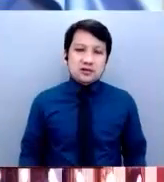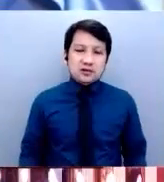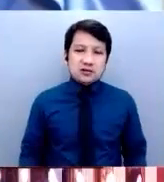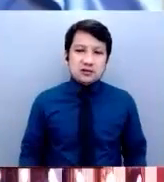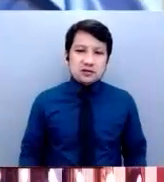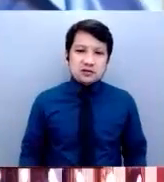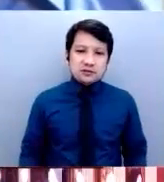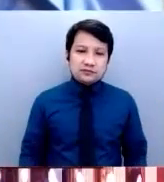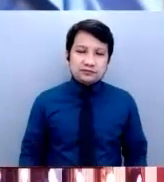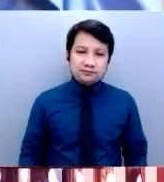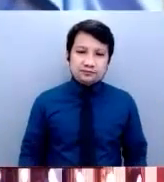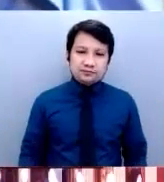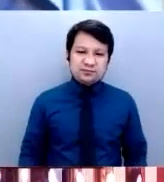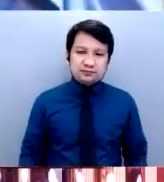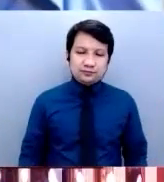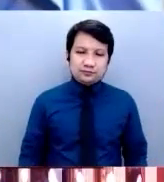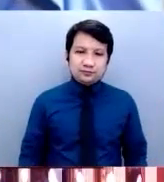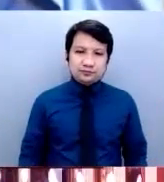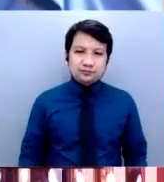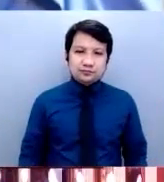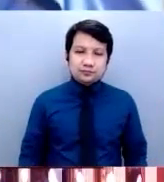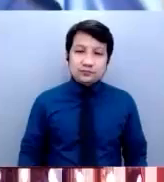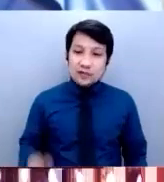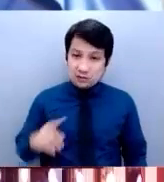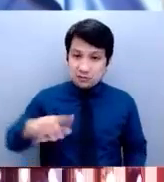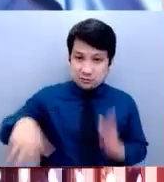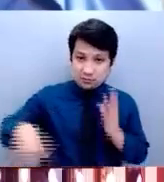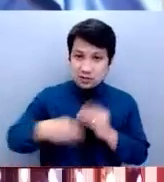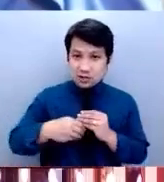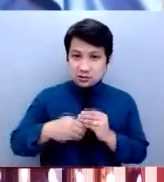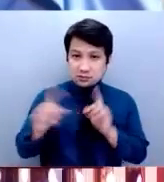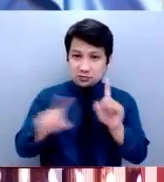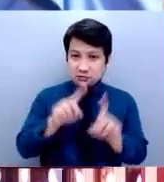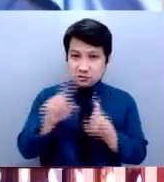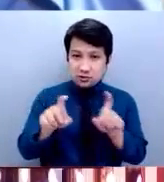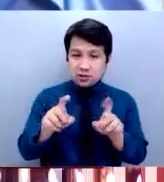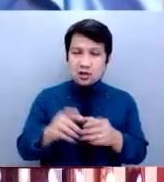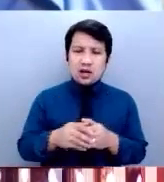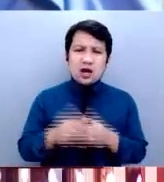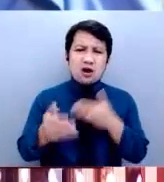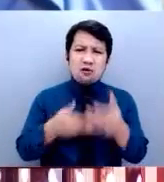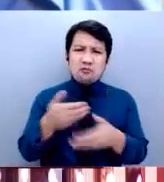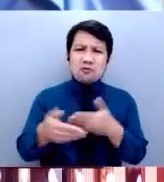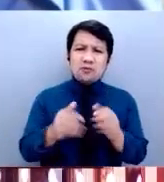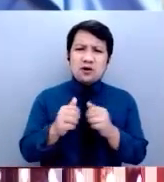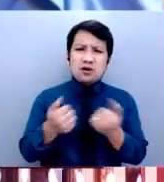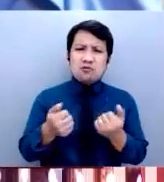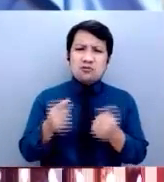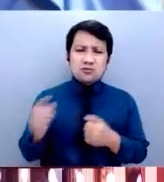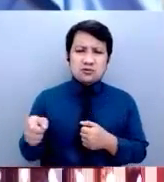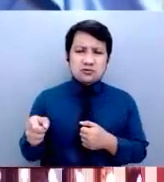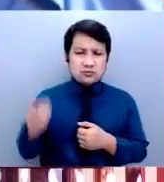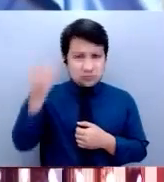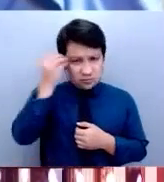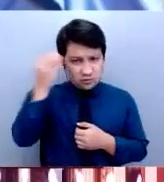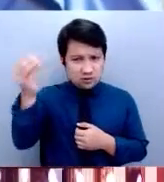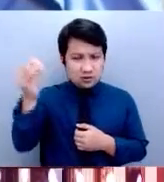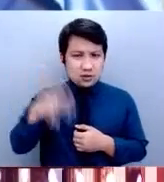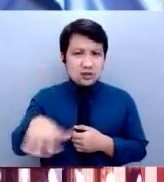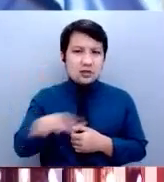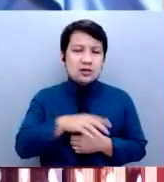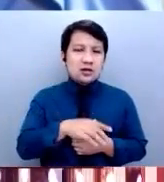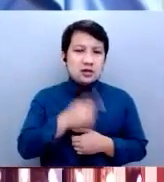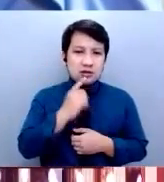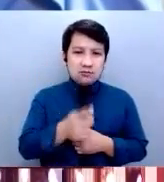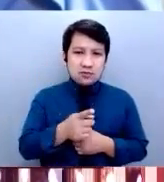to be clear, I'll follow up sa tanong po ni Mian. Again, as a matter of procedure po, no. An opinion has been rendered or has been